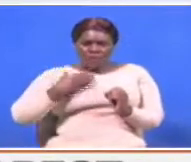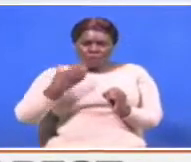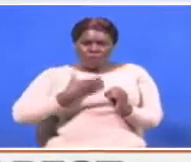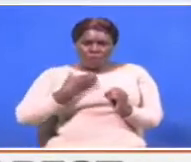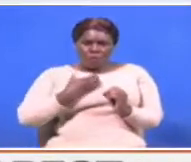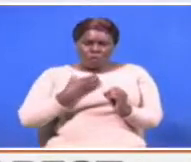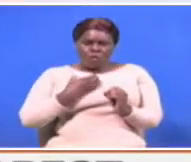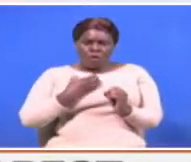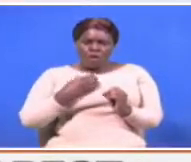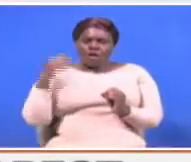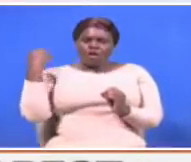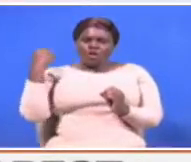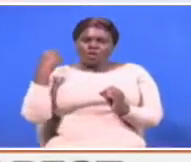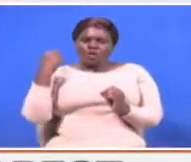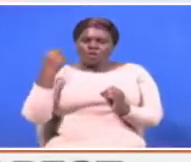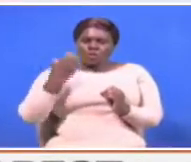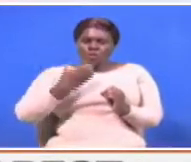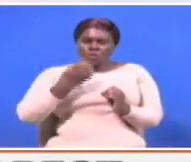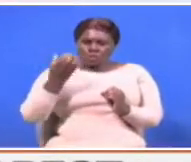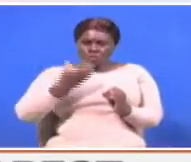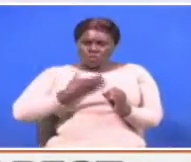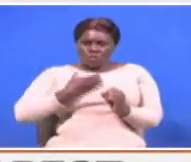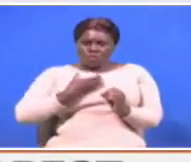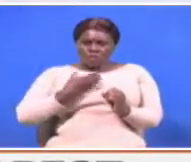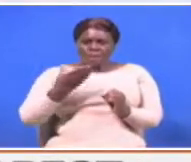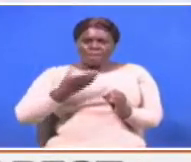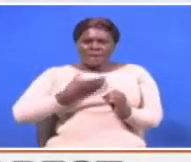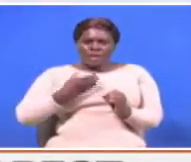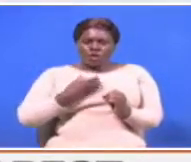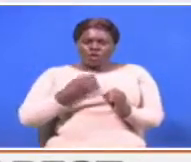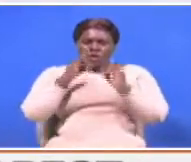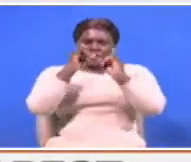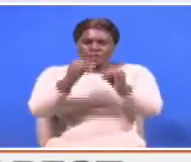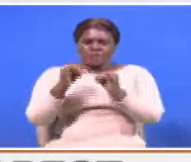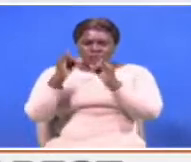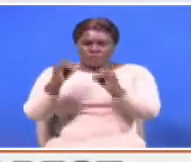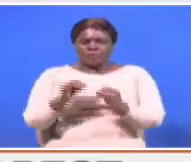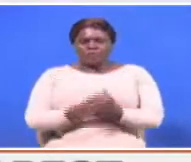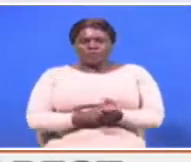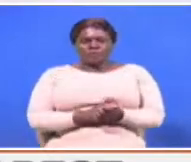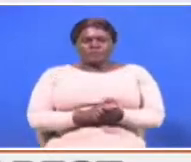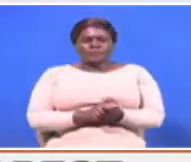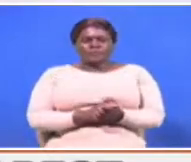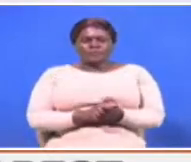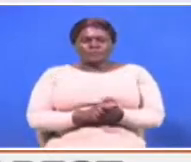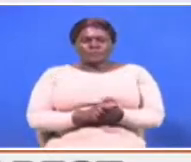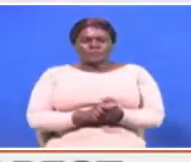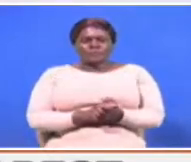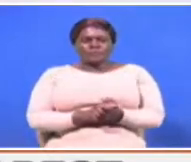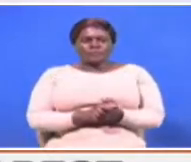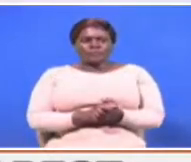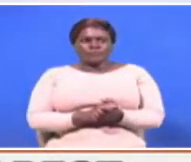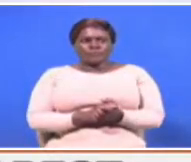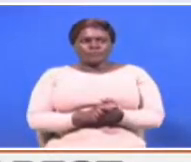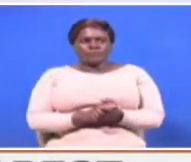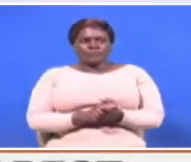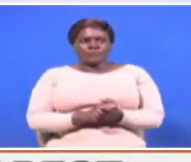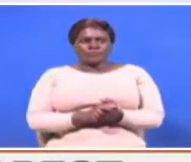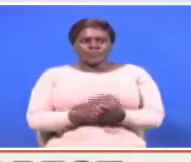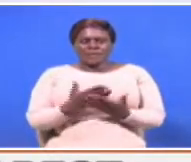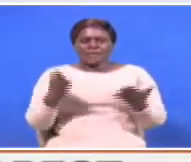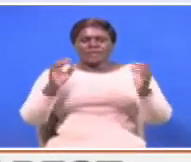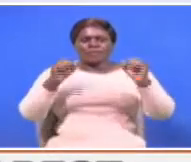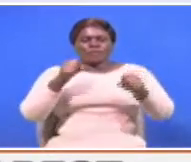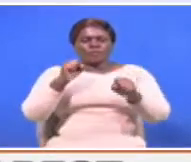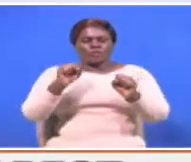ni individual effort. Pola tu tusikumane vizuri na tufike finals, tutashukuru Mungu. Anything can happen,